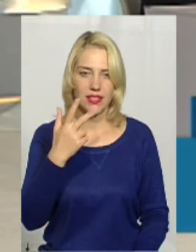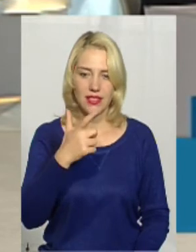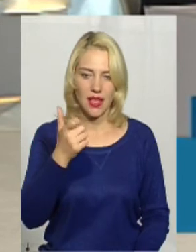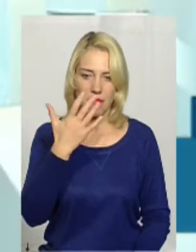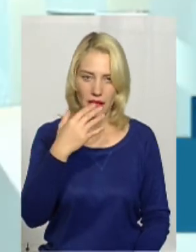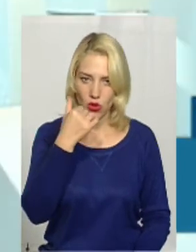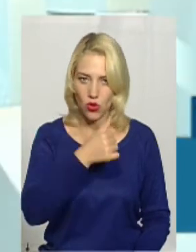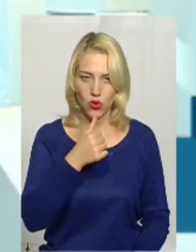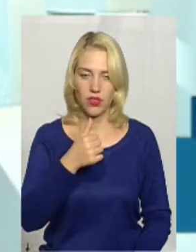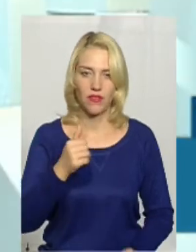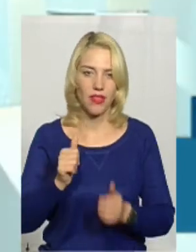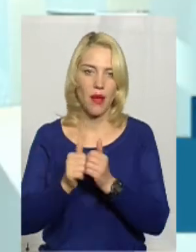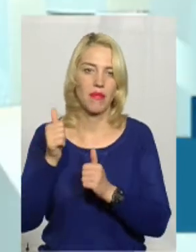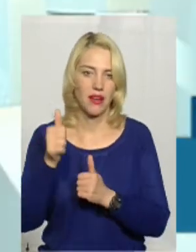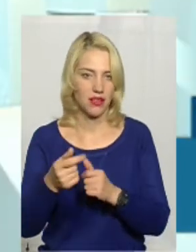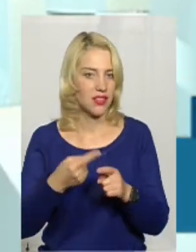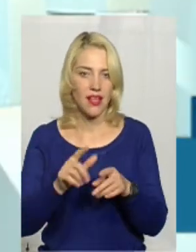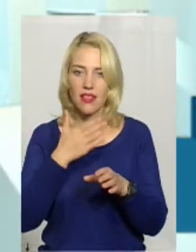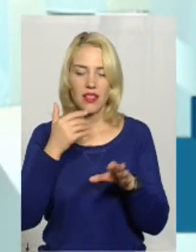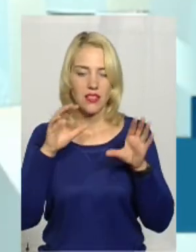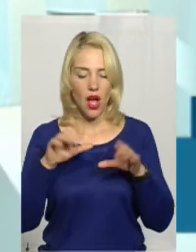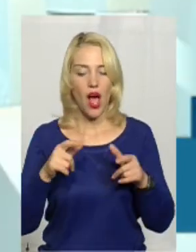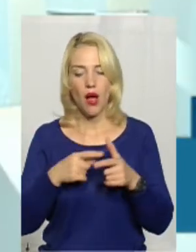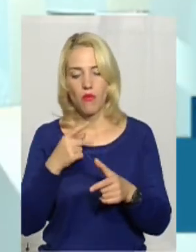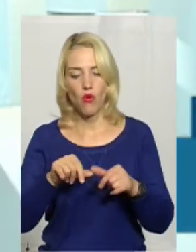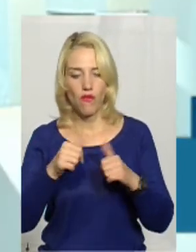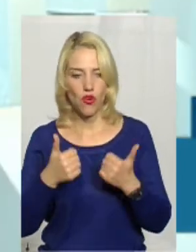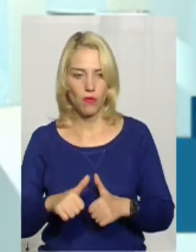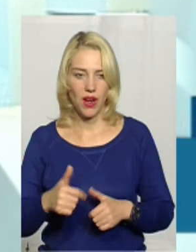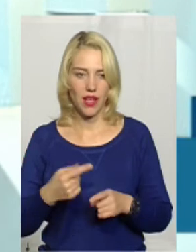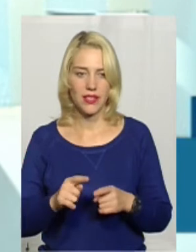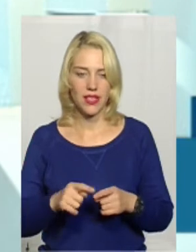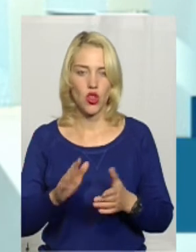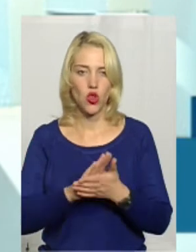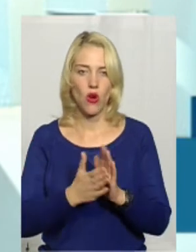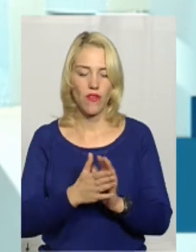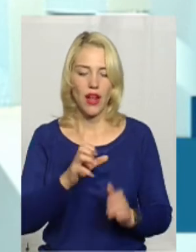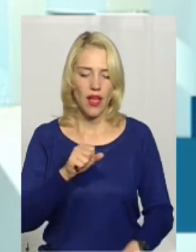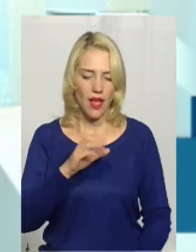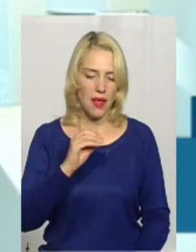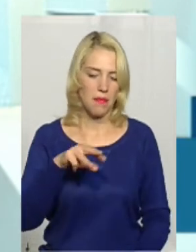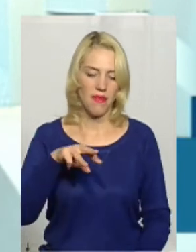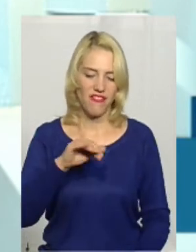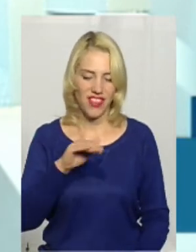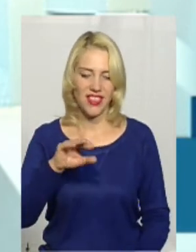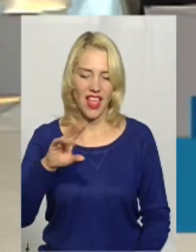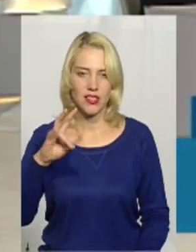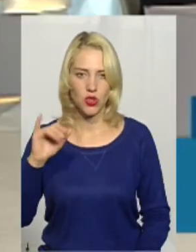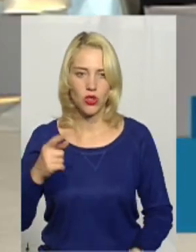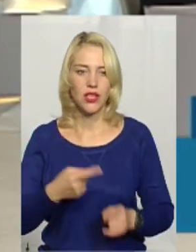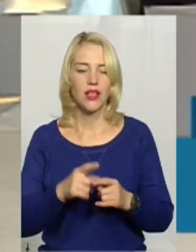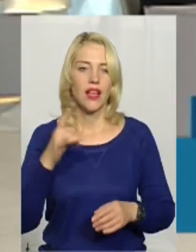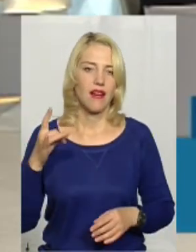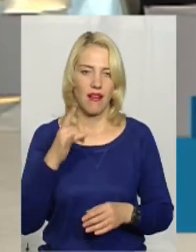взагалі-то незаконно. Або оформляється договора так званого емфітемзису, де разова виплата орендної плати